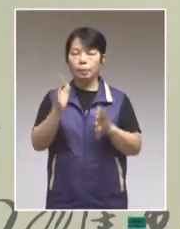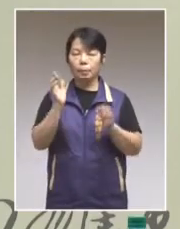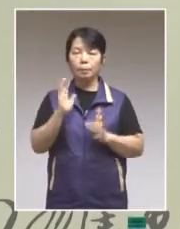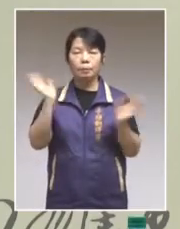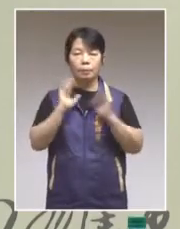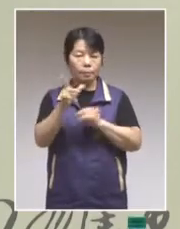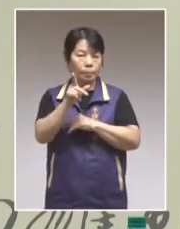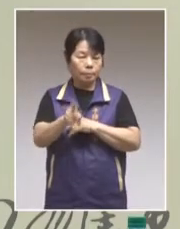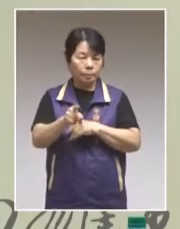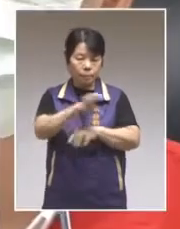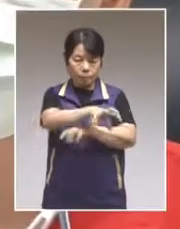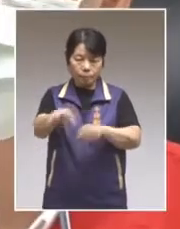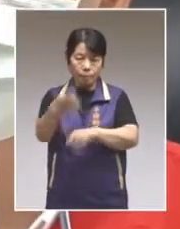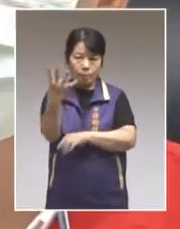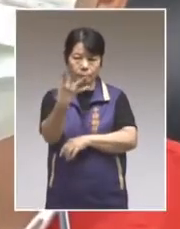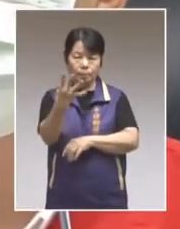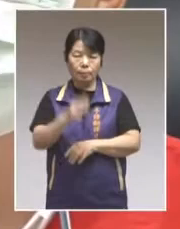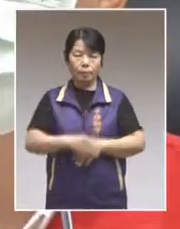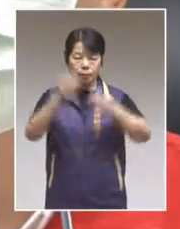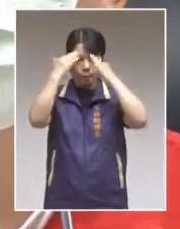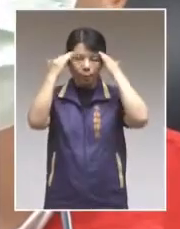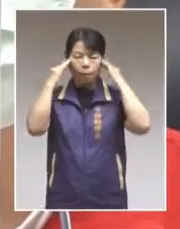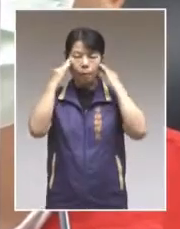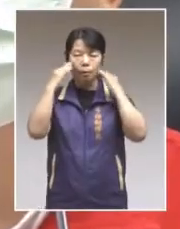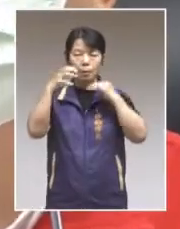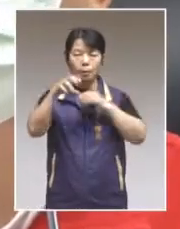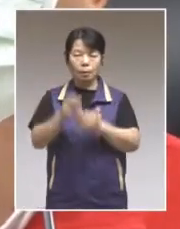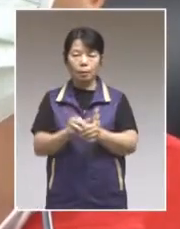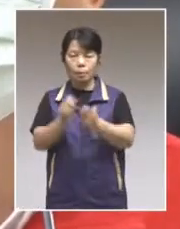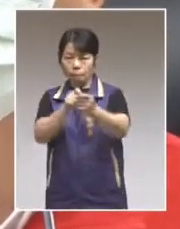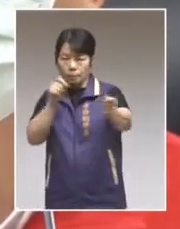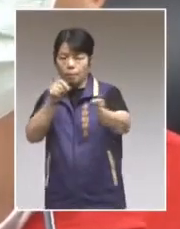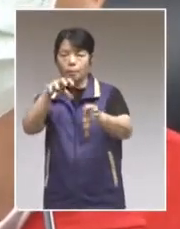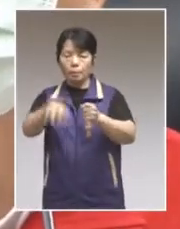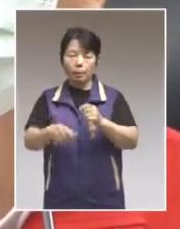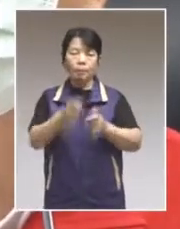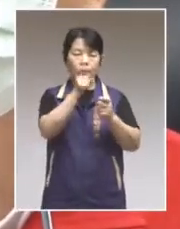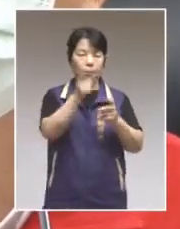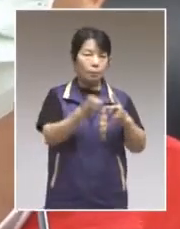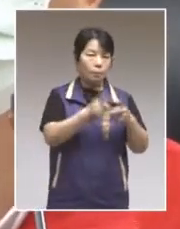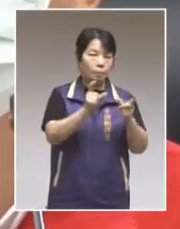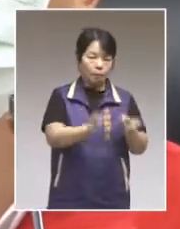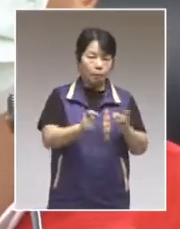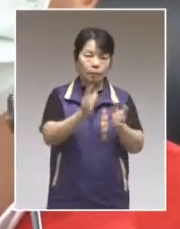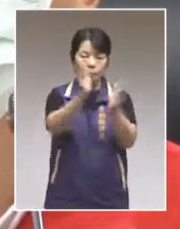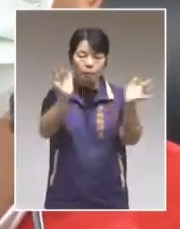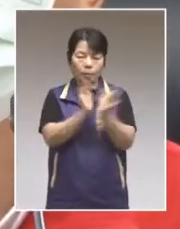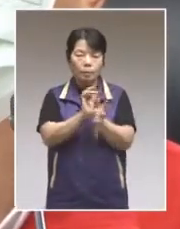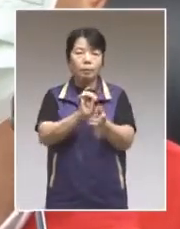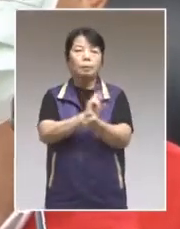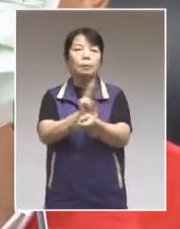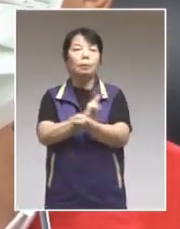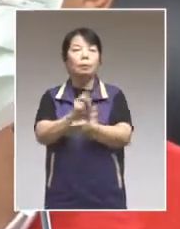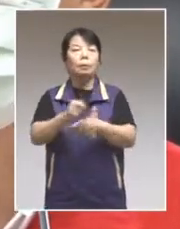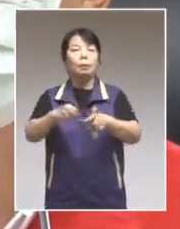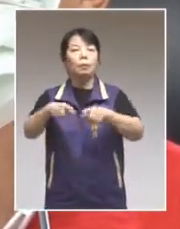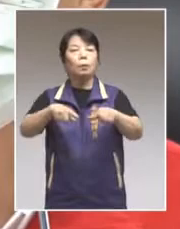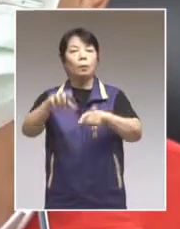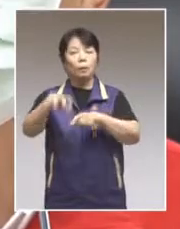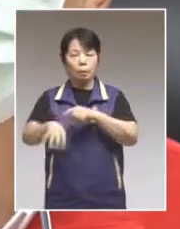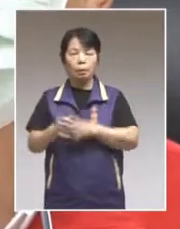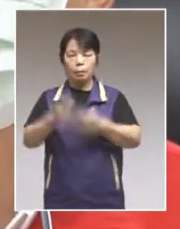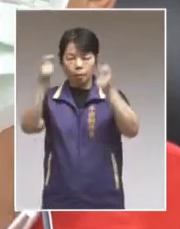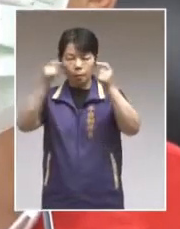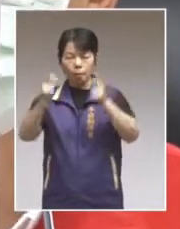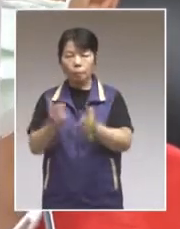就是这四个地方：男子射箭场啊，我们的小港啊的森林公园站，还有高雄展览